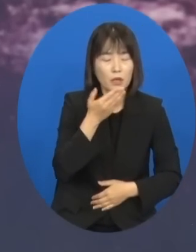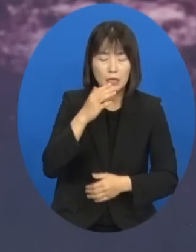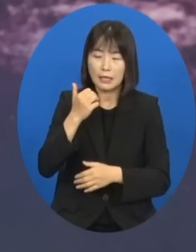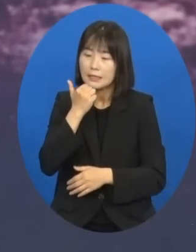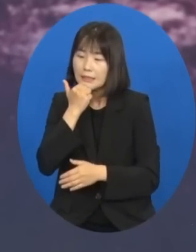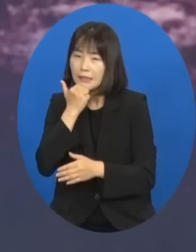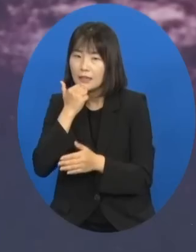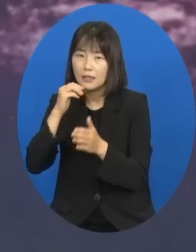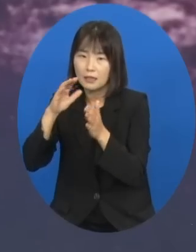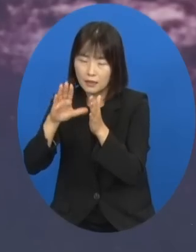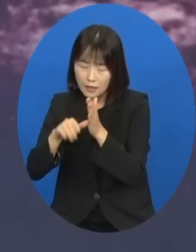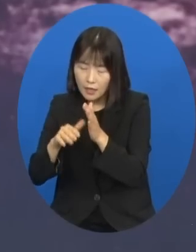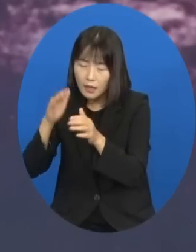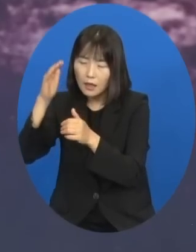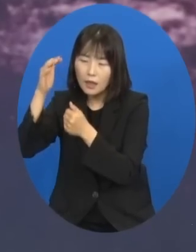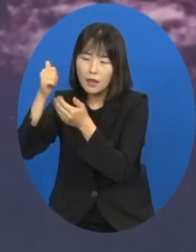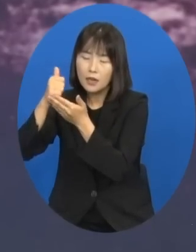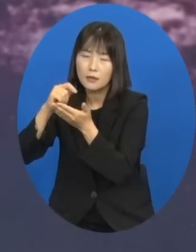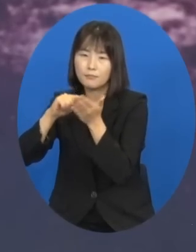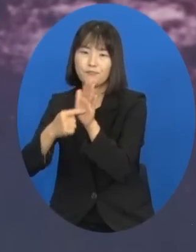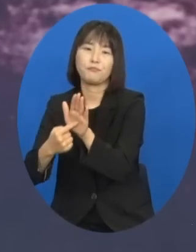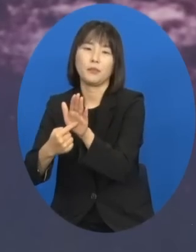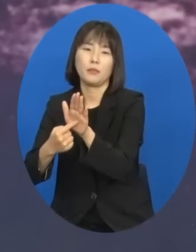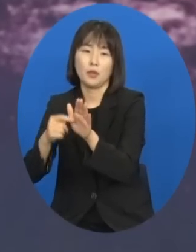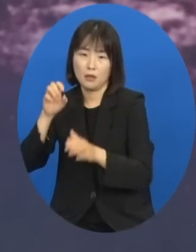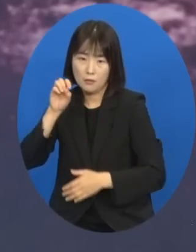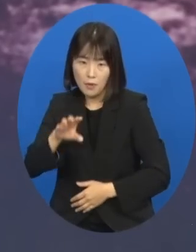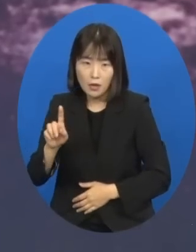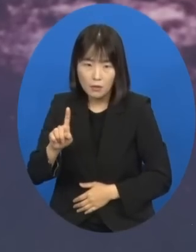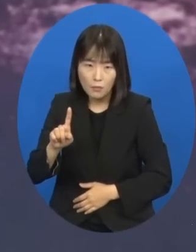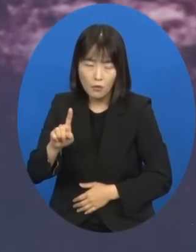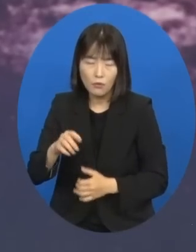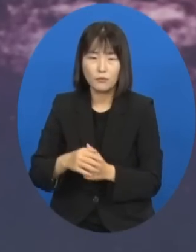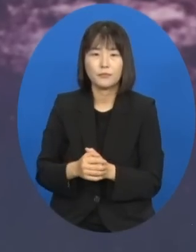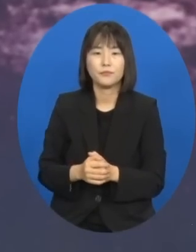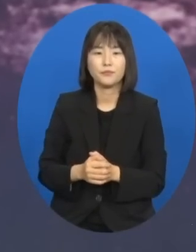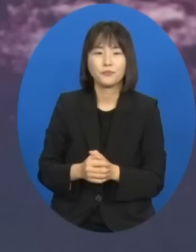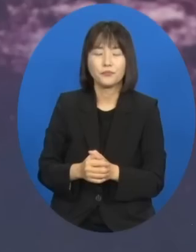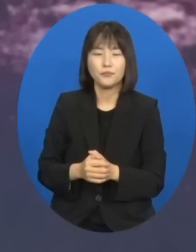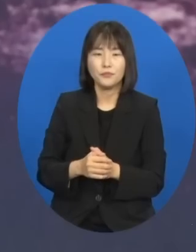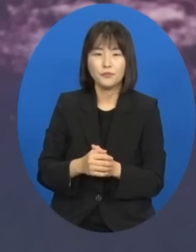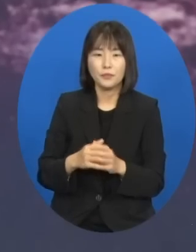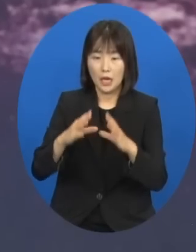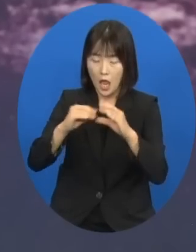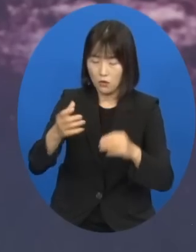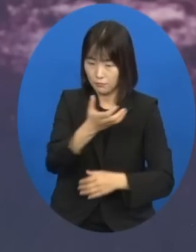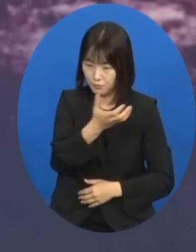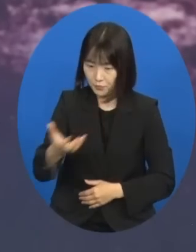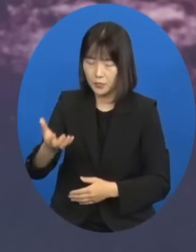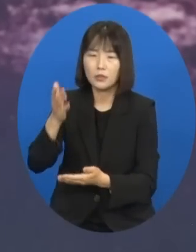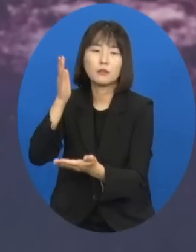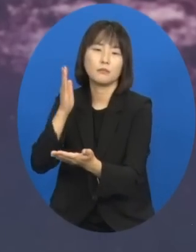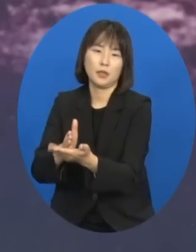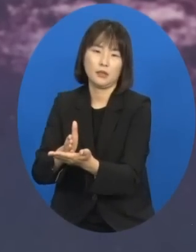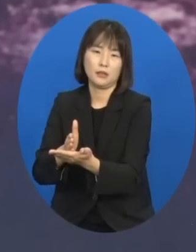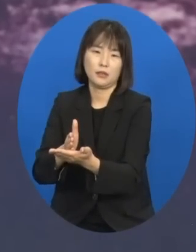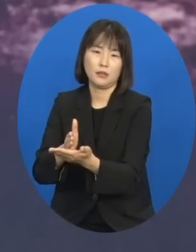나타납니다. 그러면서 뭐라고 하시냐면, 여호와께서 이삭에게 나타나 이르시되 애굽으로 내려가지 말라 하는